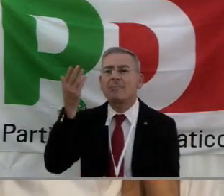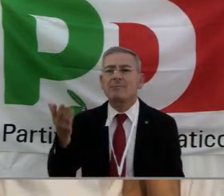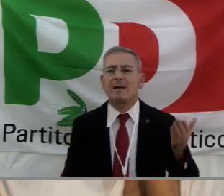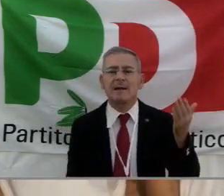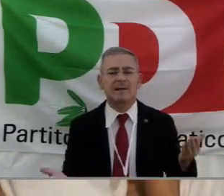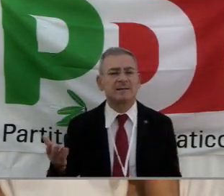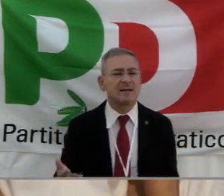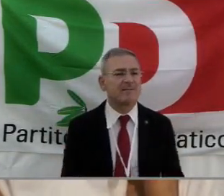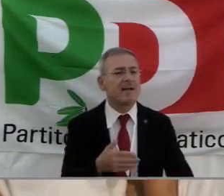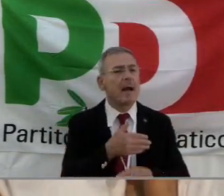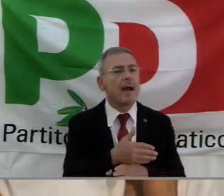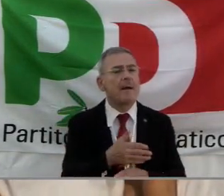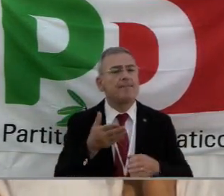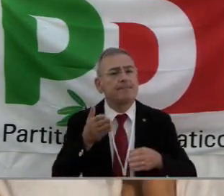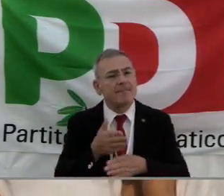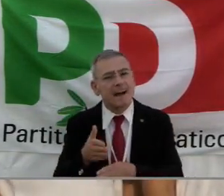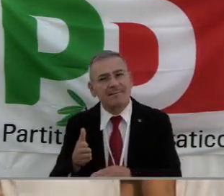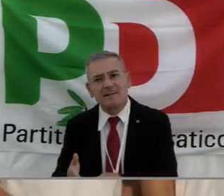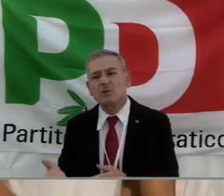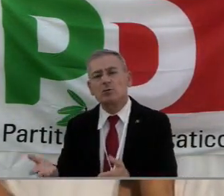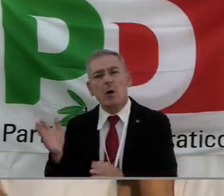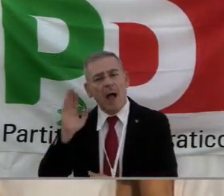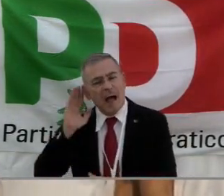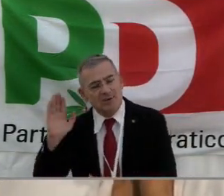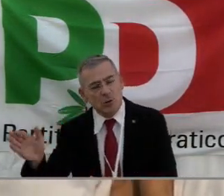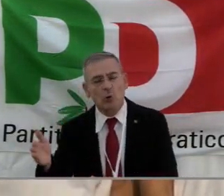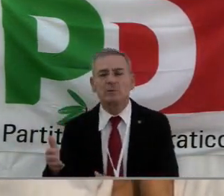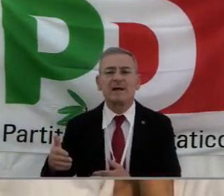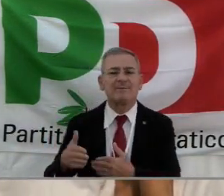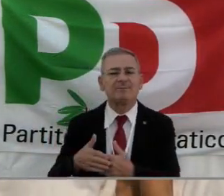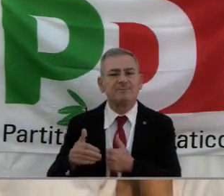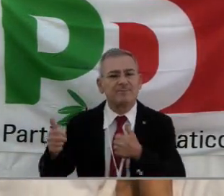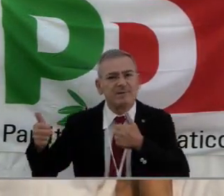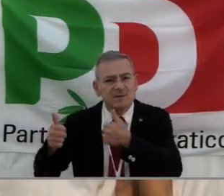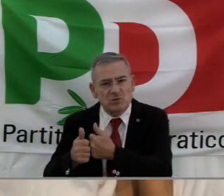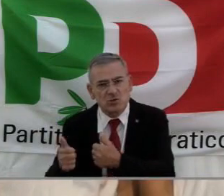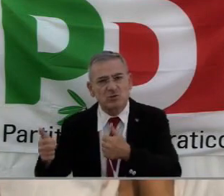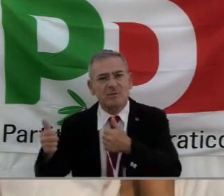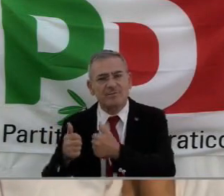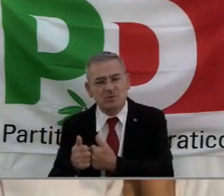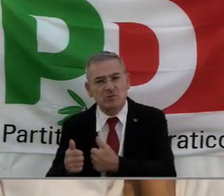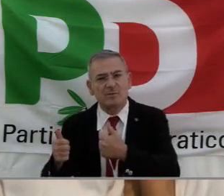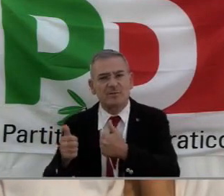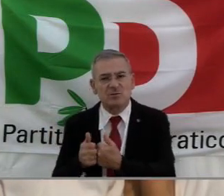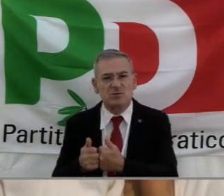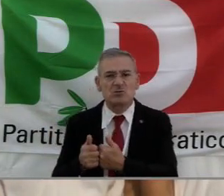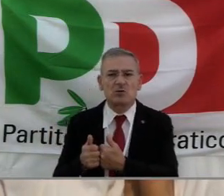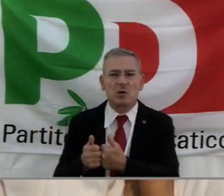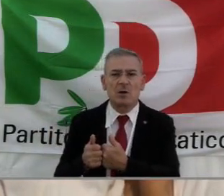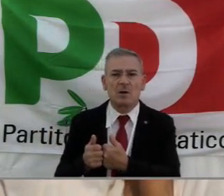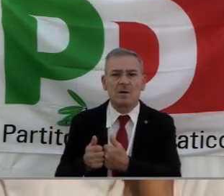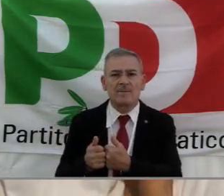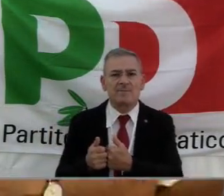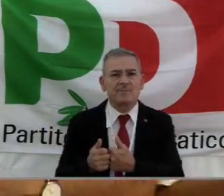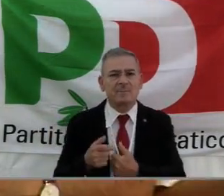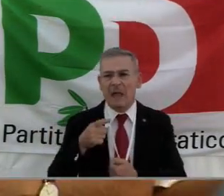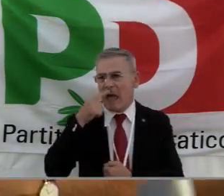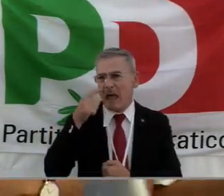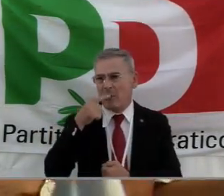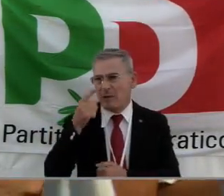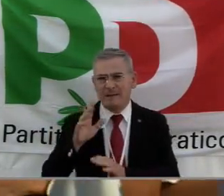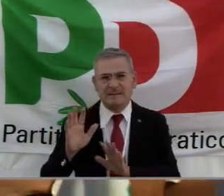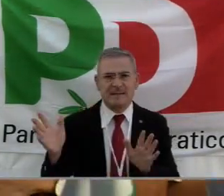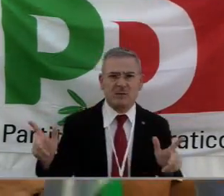partito è pronto ad ascoltarvi, è pronto a stare accanto a voi, fianco a fianco, senza